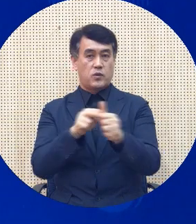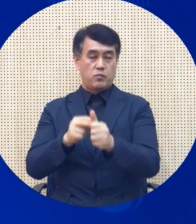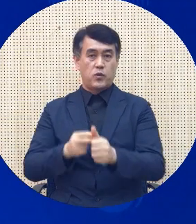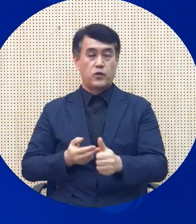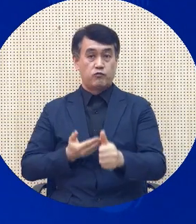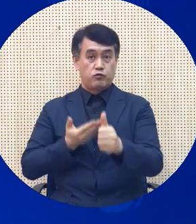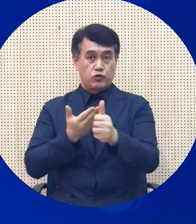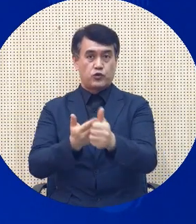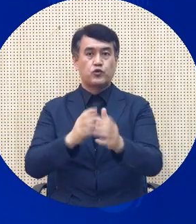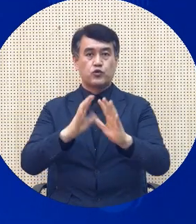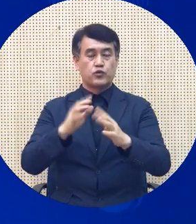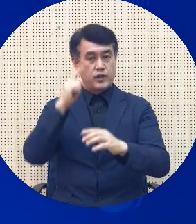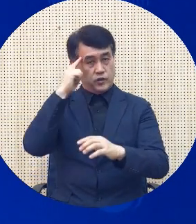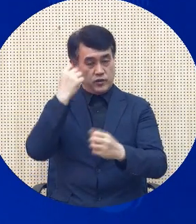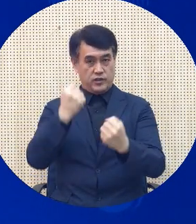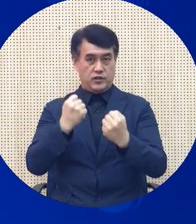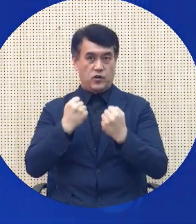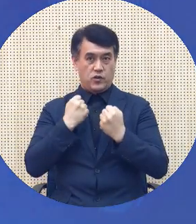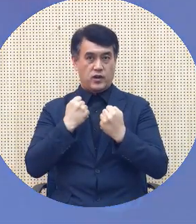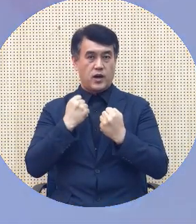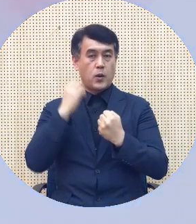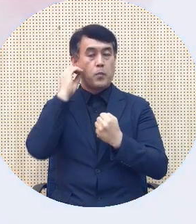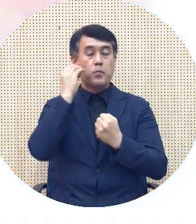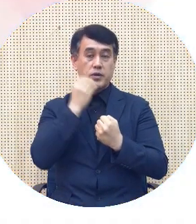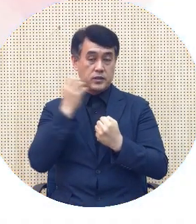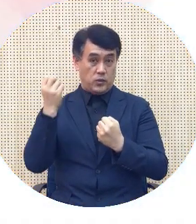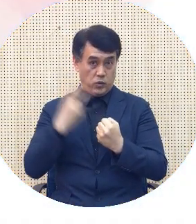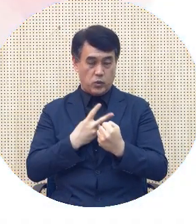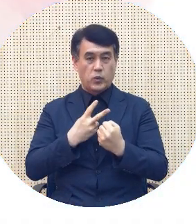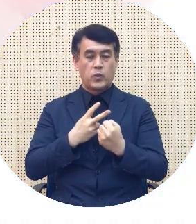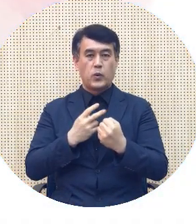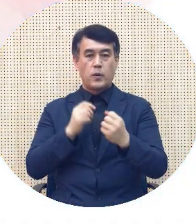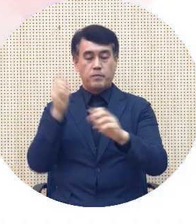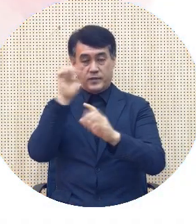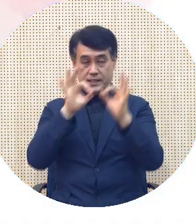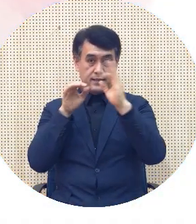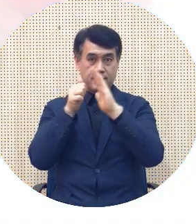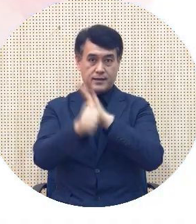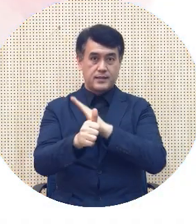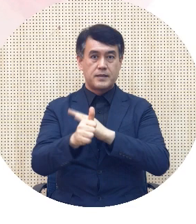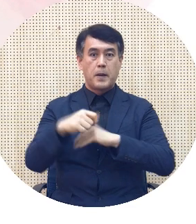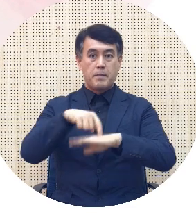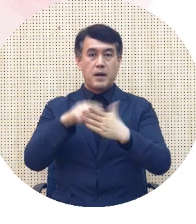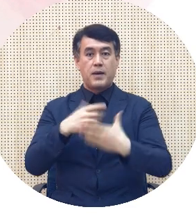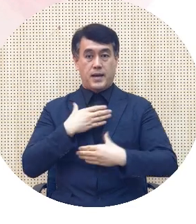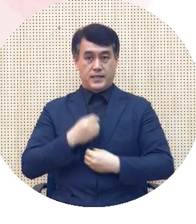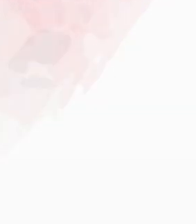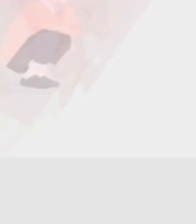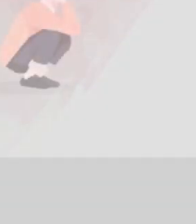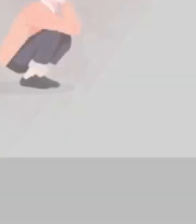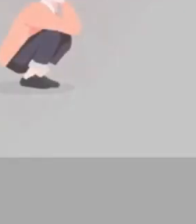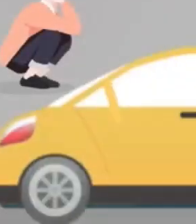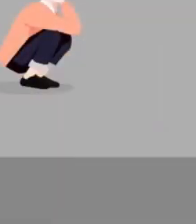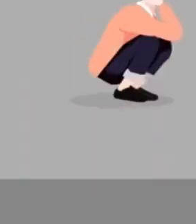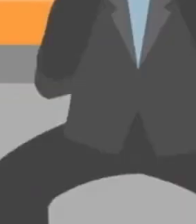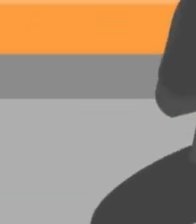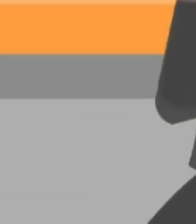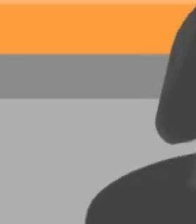제공하는 국가정신건강 정보 포털과 또 찾아가는 마음 안심 버스 영상 만나보고 오겠습니다.